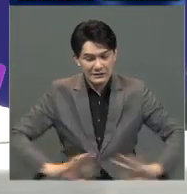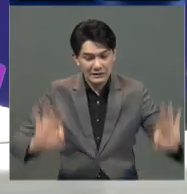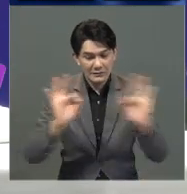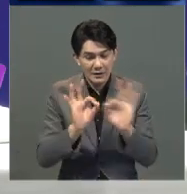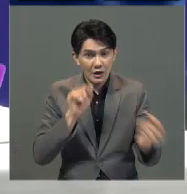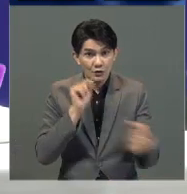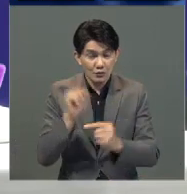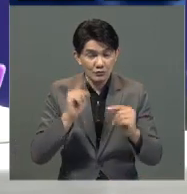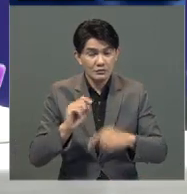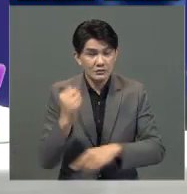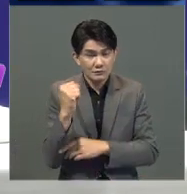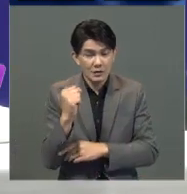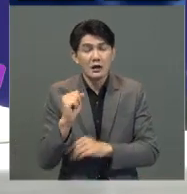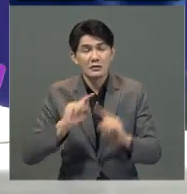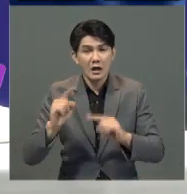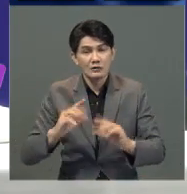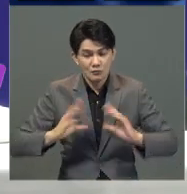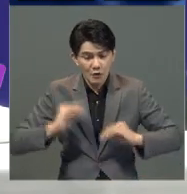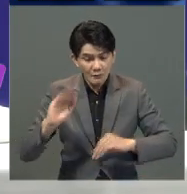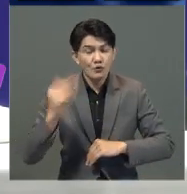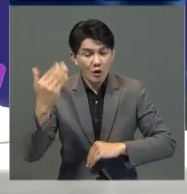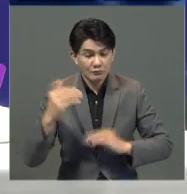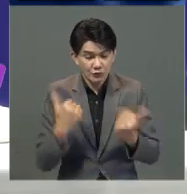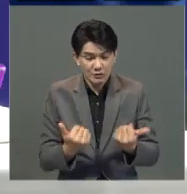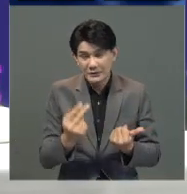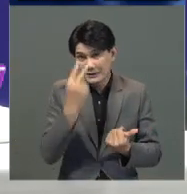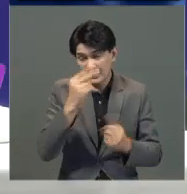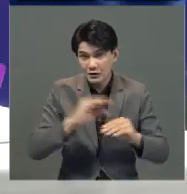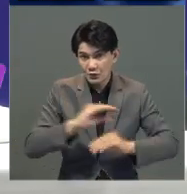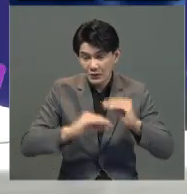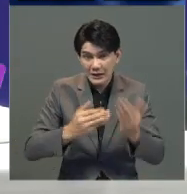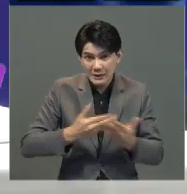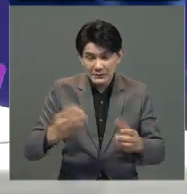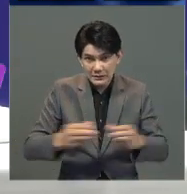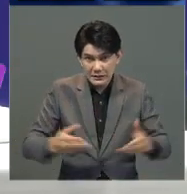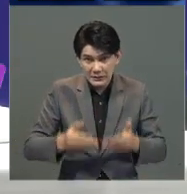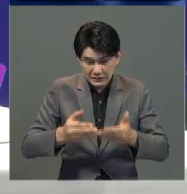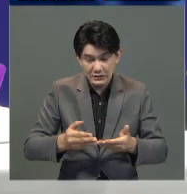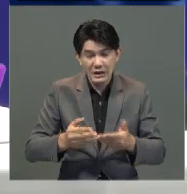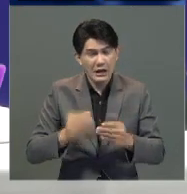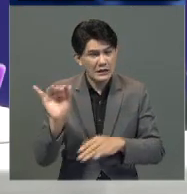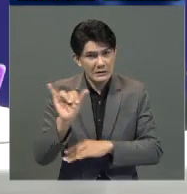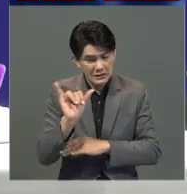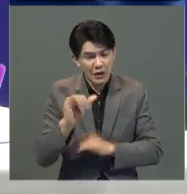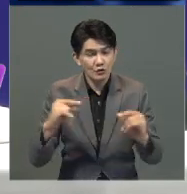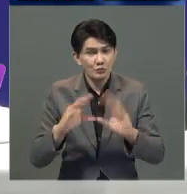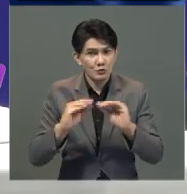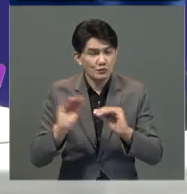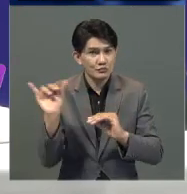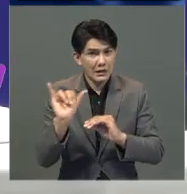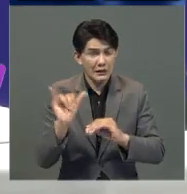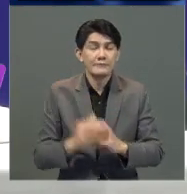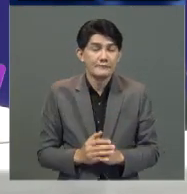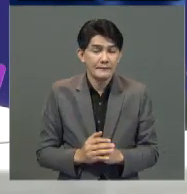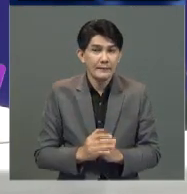ผ่านความเห็นชอบของรัฐสภาแต่ว่าจนถึงขณะนี้ยังไม่เห็นโครงการจัดซื้อเรือดำน้ำแบบจีทูจีเข้าสู่ที่ประชุม